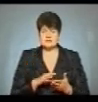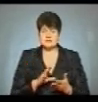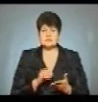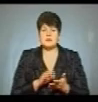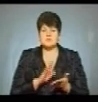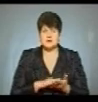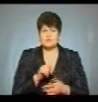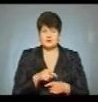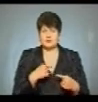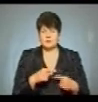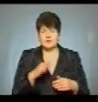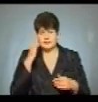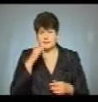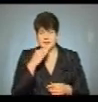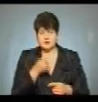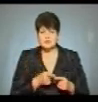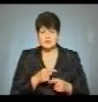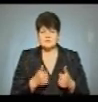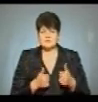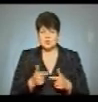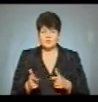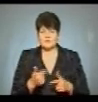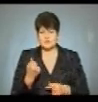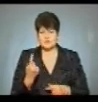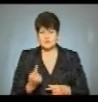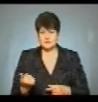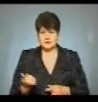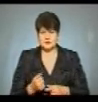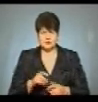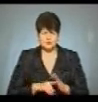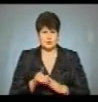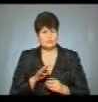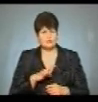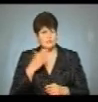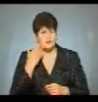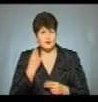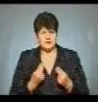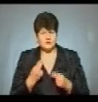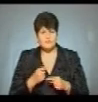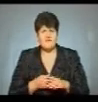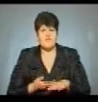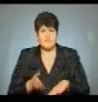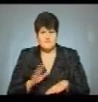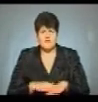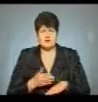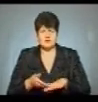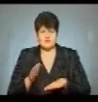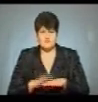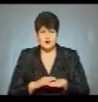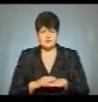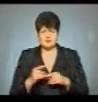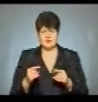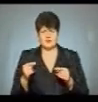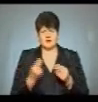секцію тато. До цих змагань готувався тиждень. Спочатку було легко грати, а потім стало важче, бо ми проти самих сильніших